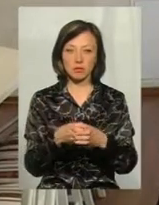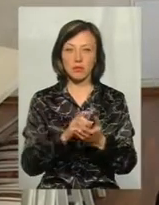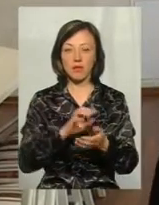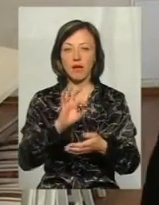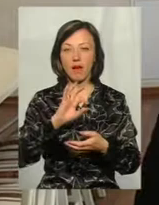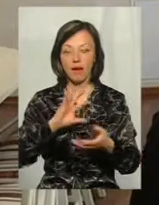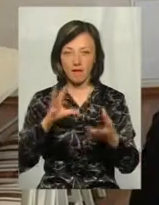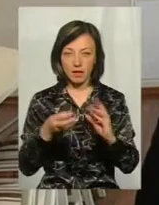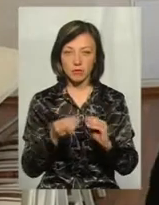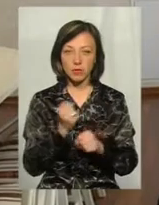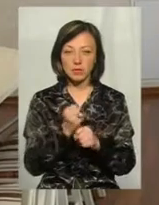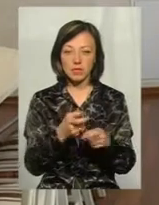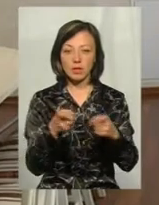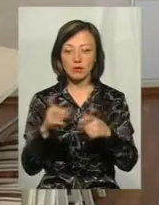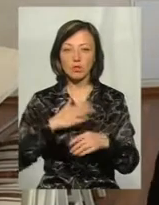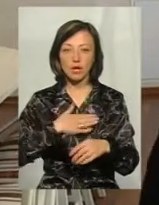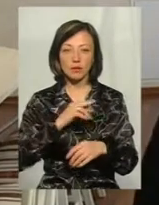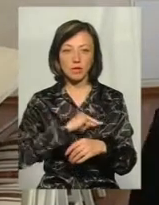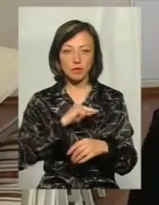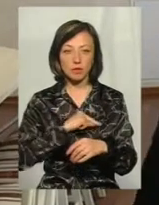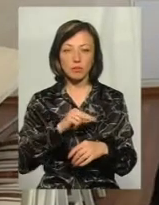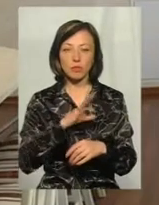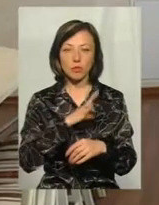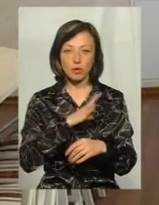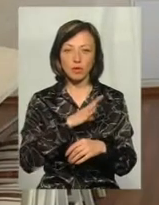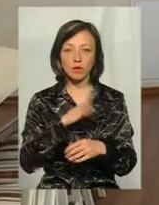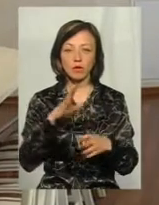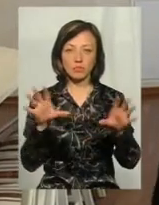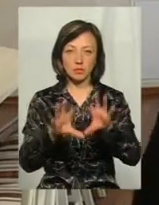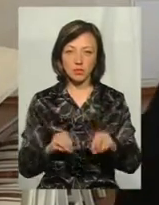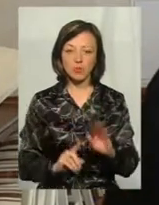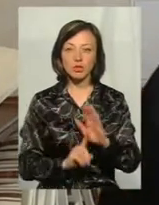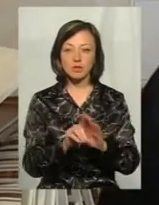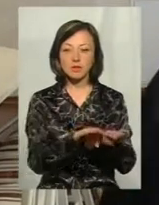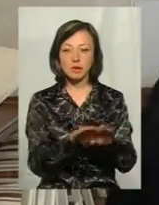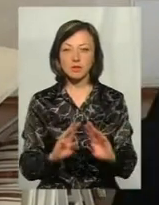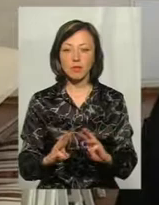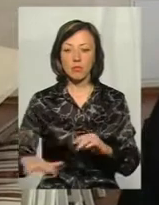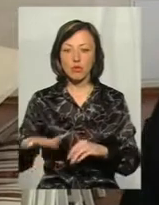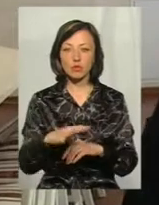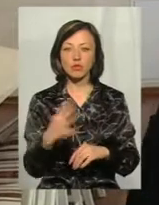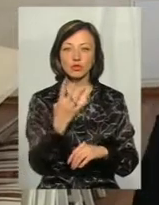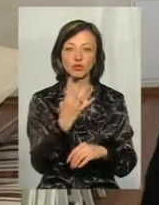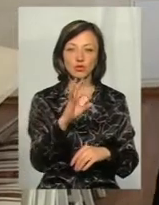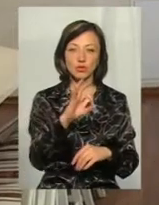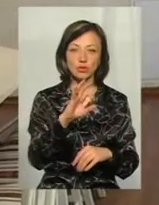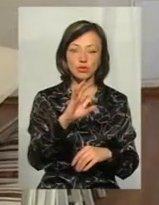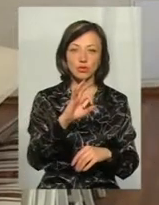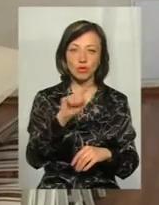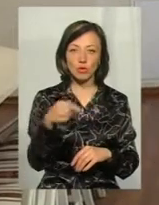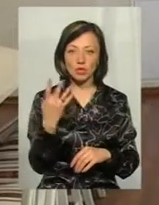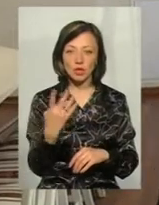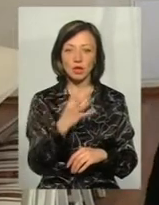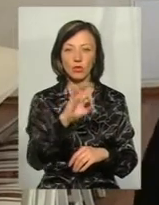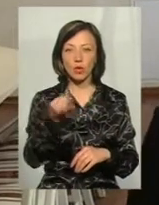спрацювали, були залучені наші також працівники, вони були ліквідовані у початковій стадії загорання на площі 4 сотих і 1 сота.